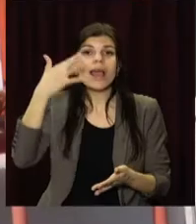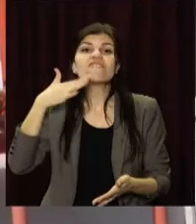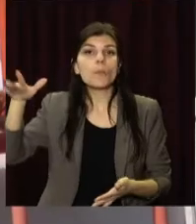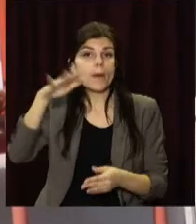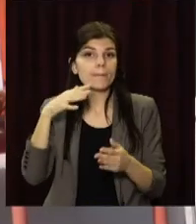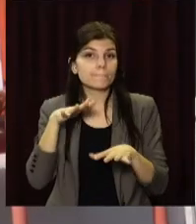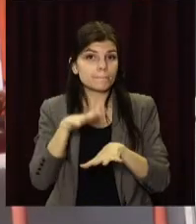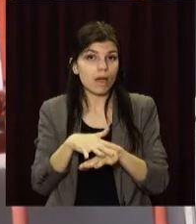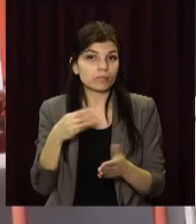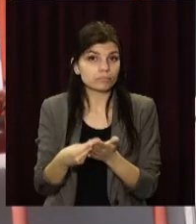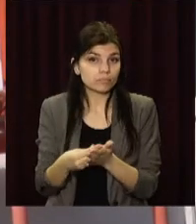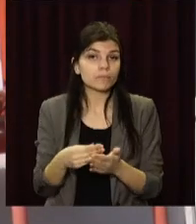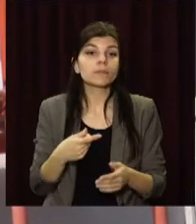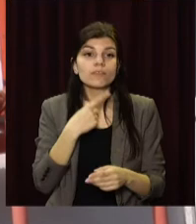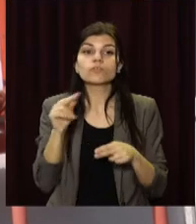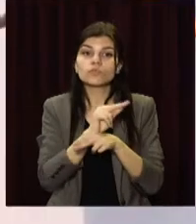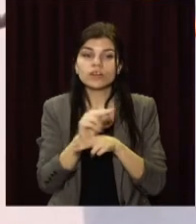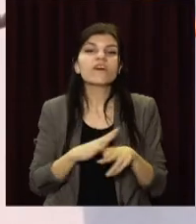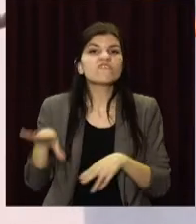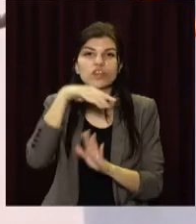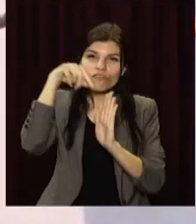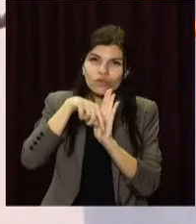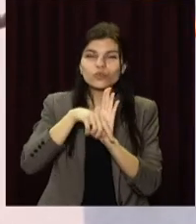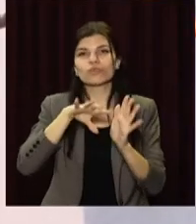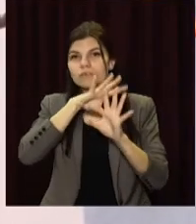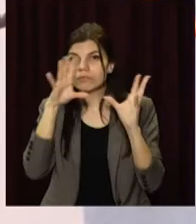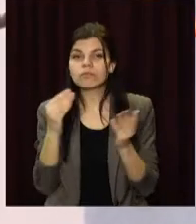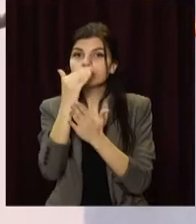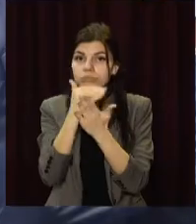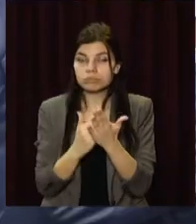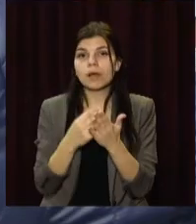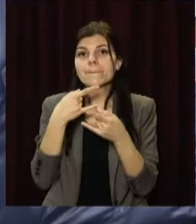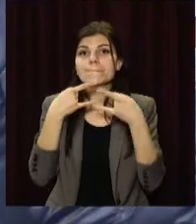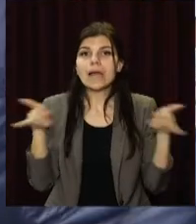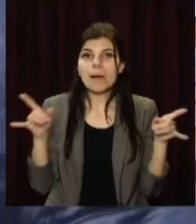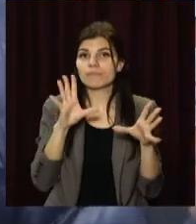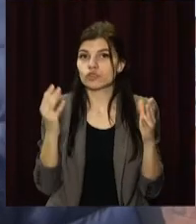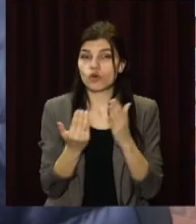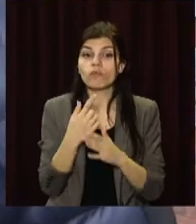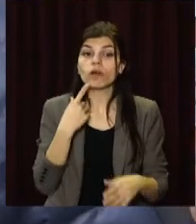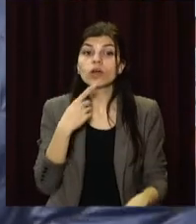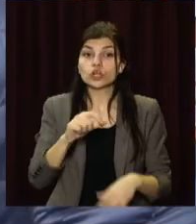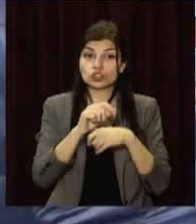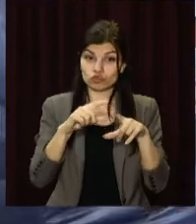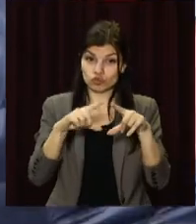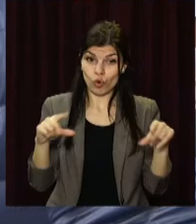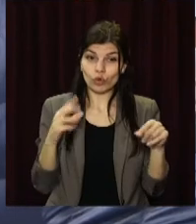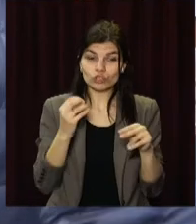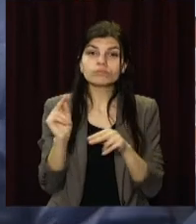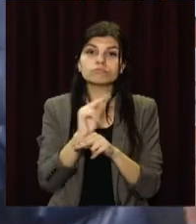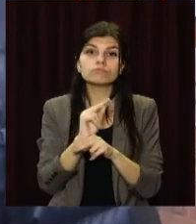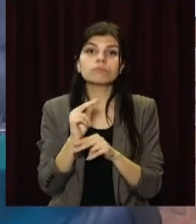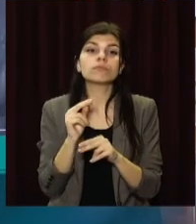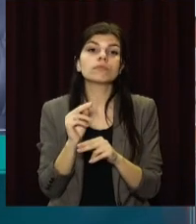передбачає зовнішнє оновлення будівель, ремонт усіх внутрішніх приміщень та закупівлю меблів. На території 16 школ буде ще достройка